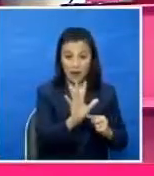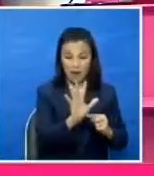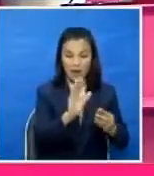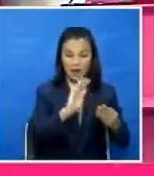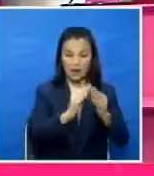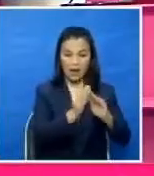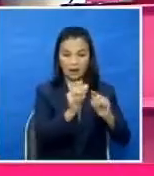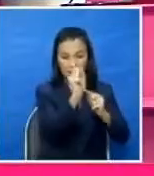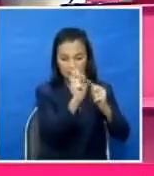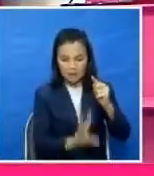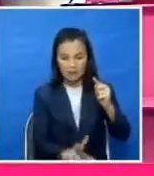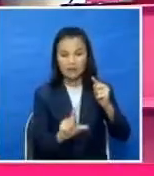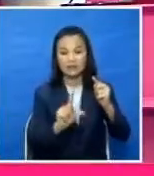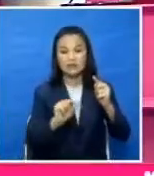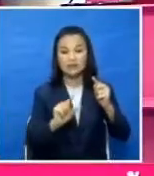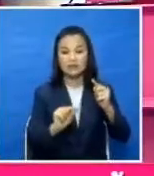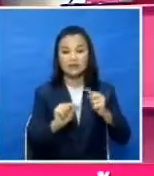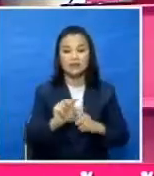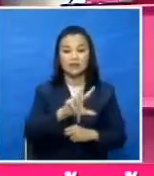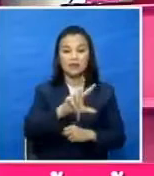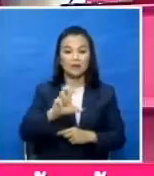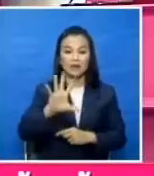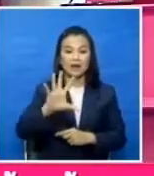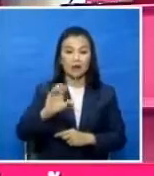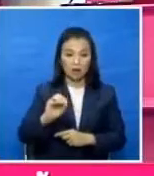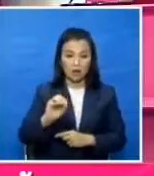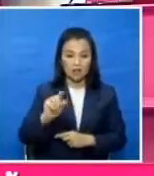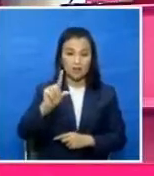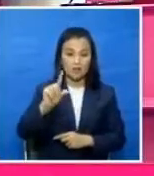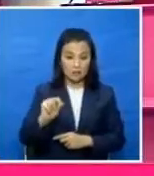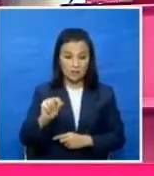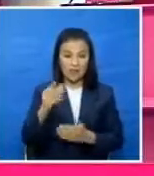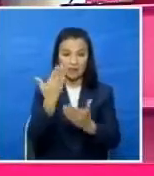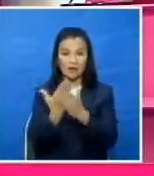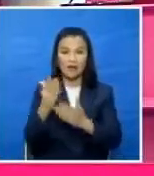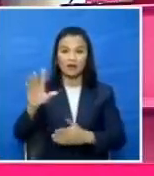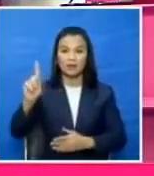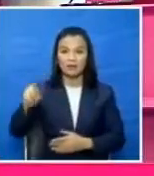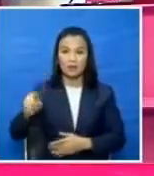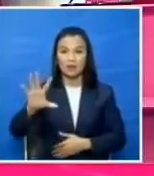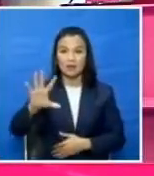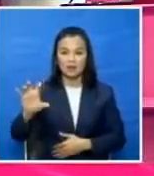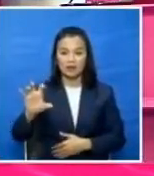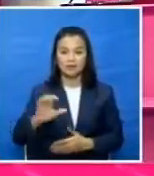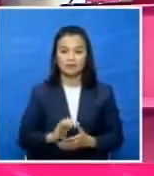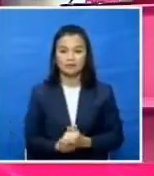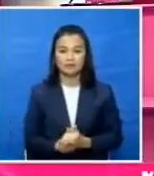ครั้ง 3,540 อันดับอันดับละ 1,500 บาท